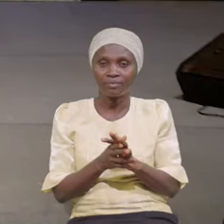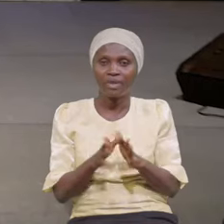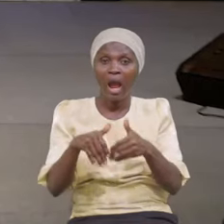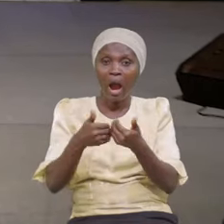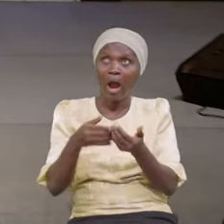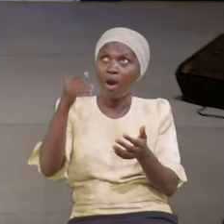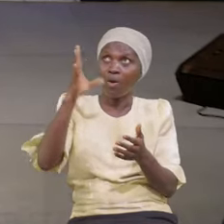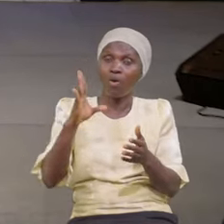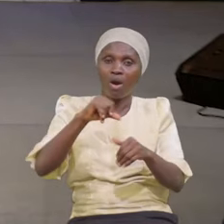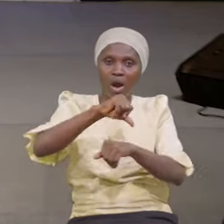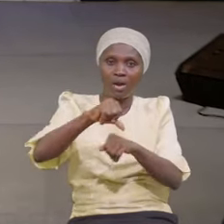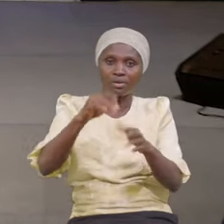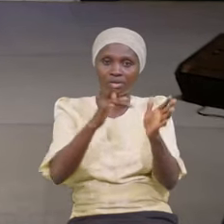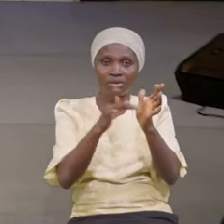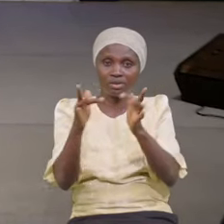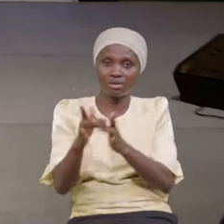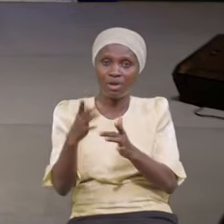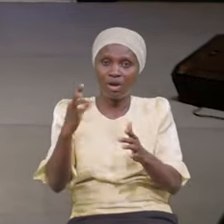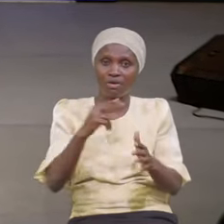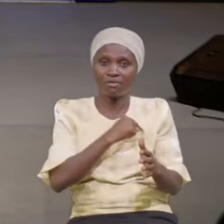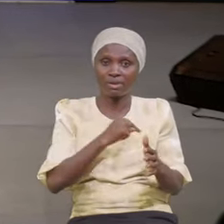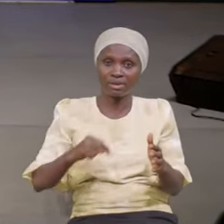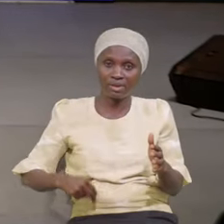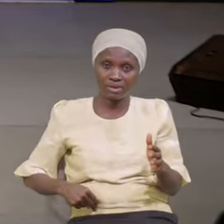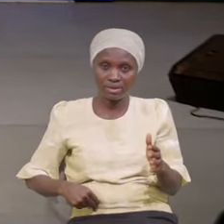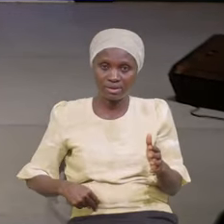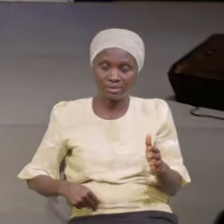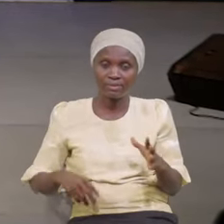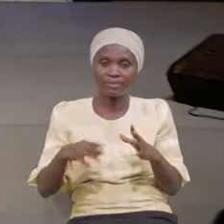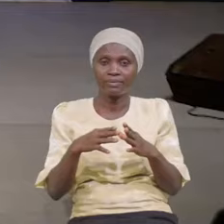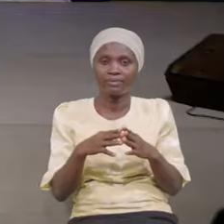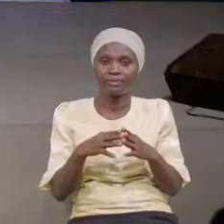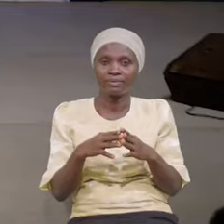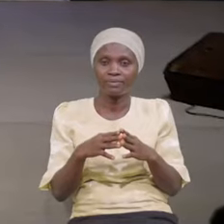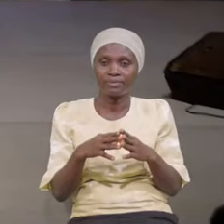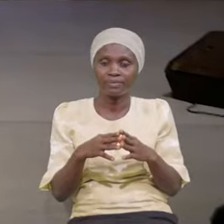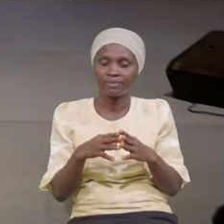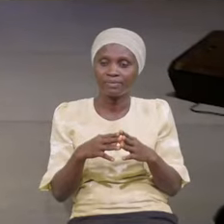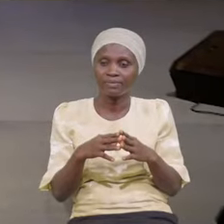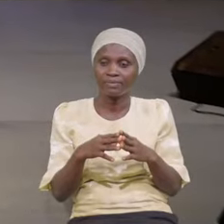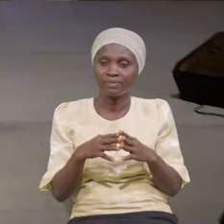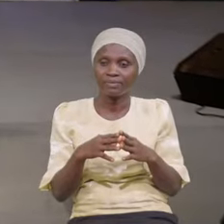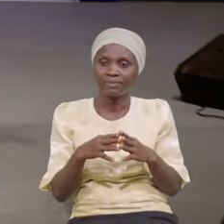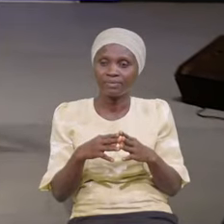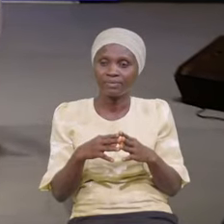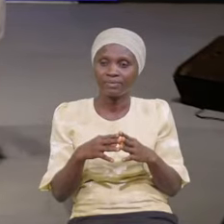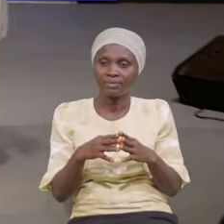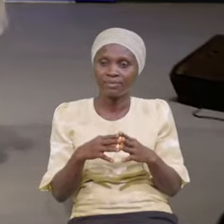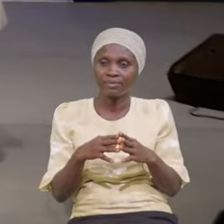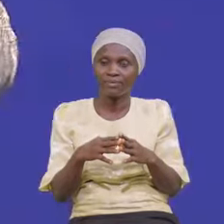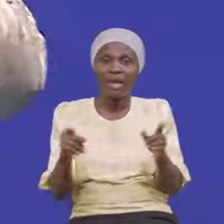God anointed Jesus of Nazareth, దేవుడైన యేసును నజరేతు వాడిని దేవుడే విధంగా అభిషేకించారు.